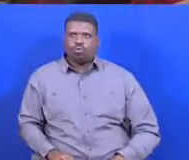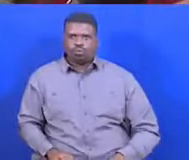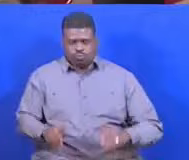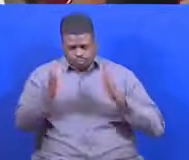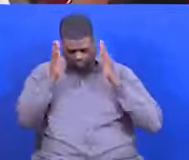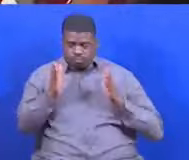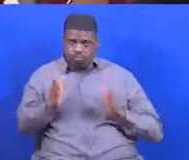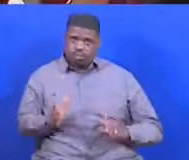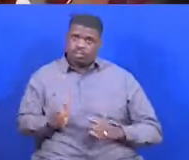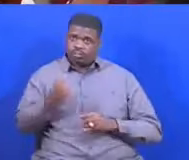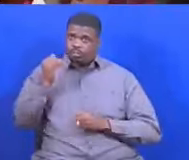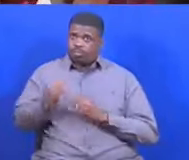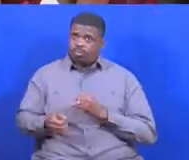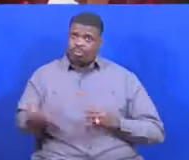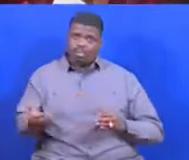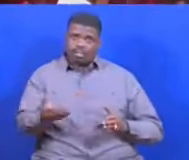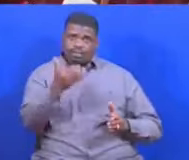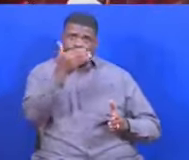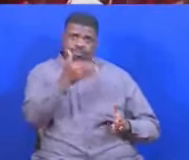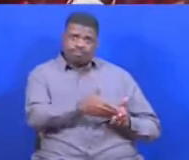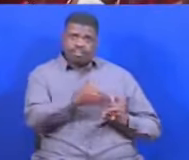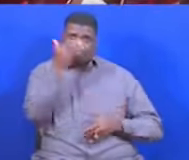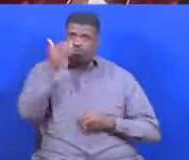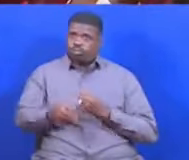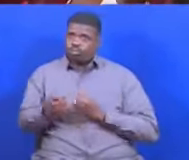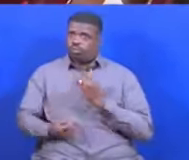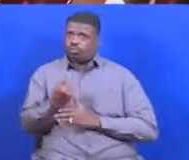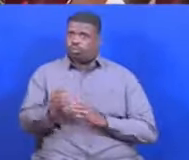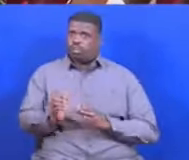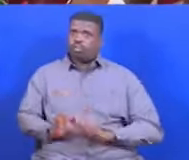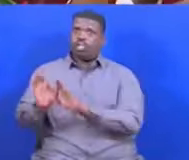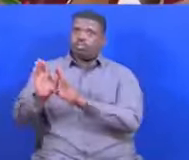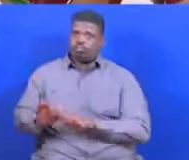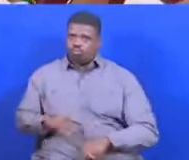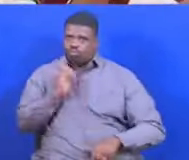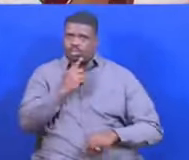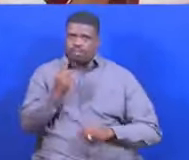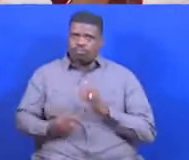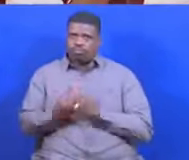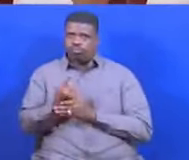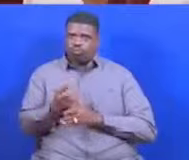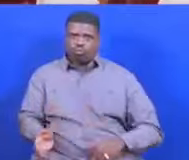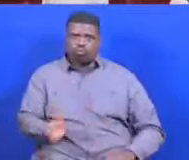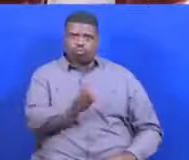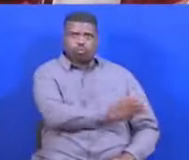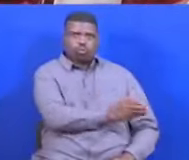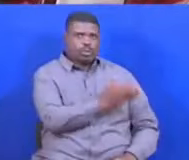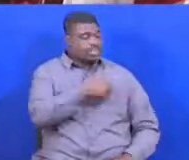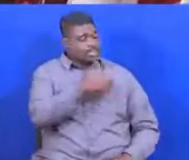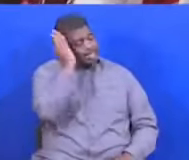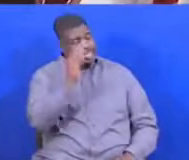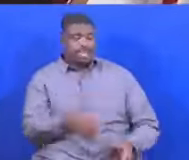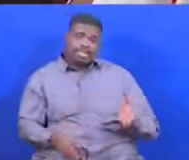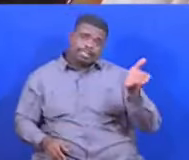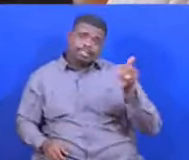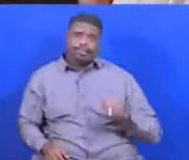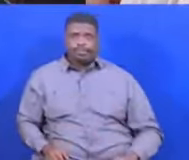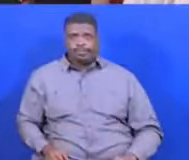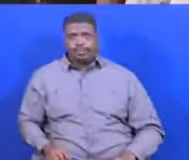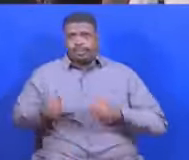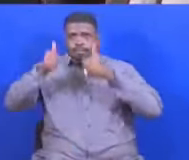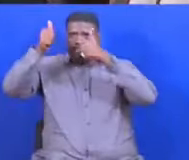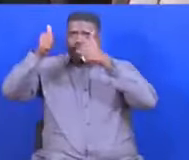Mheshimiwa Wabunge, tumefika mwisho wa kipindi cha maswali kutoka kwenu na majibu kutoka upande wa serikali.